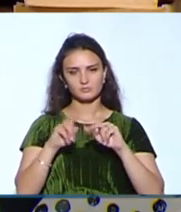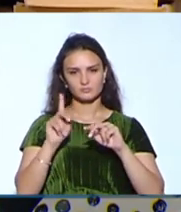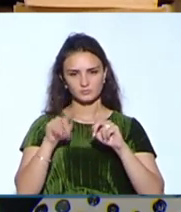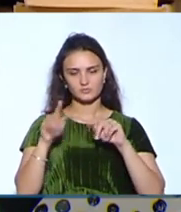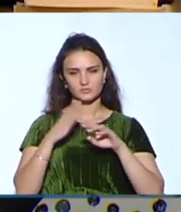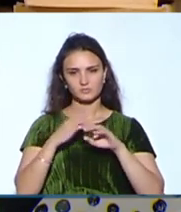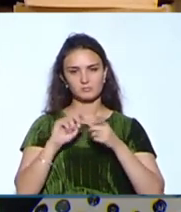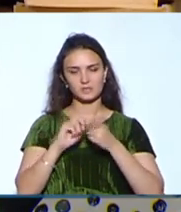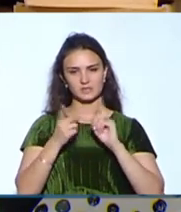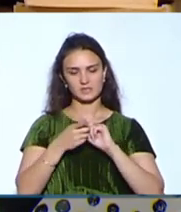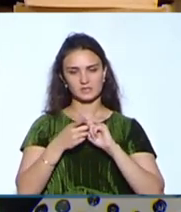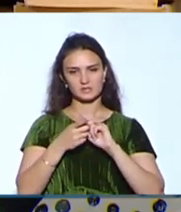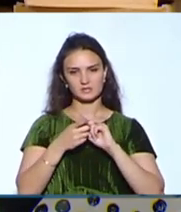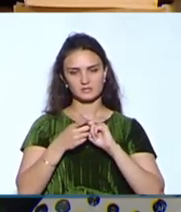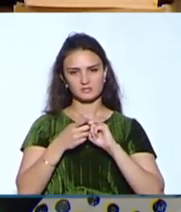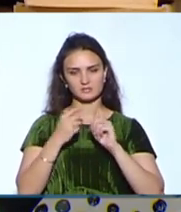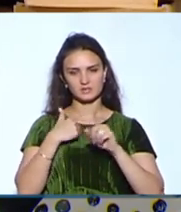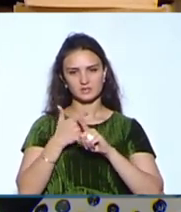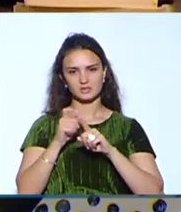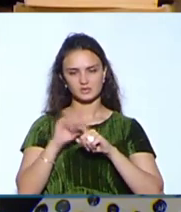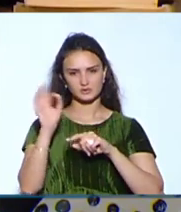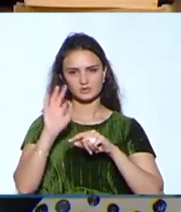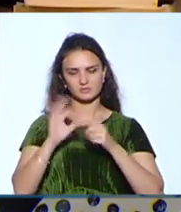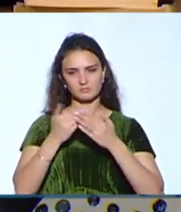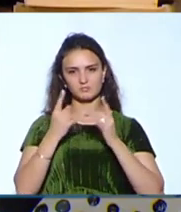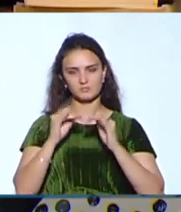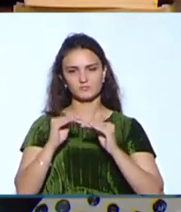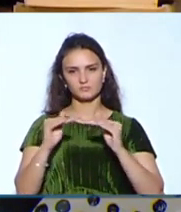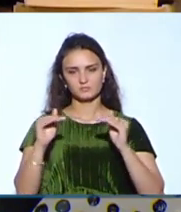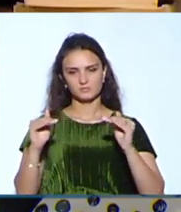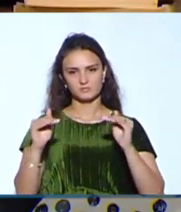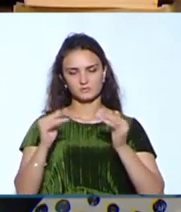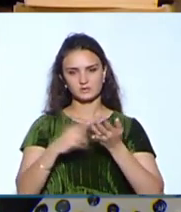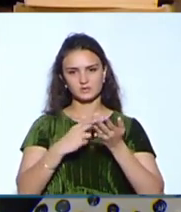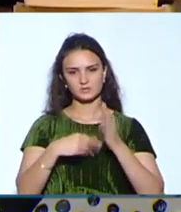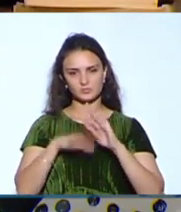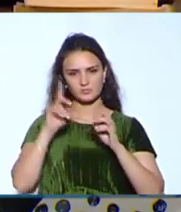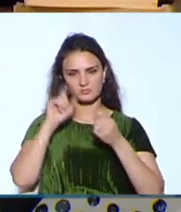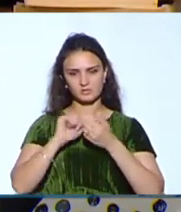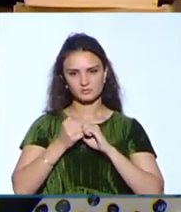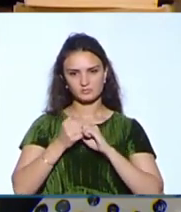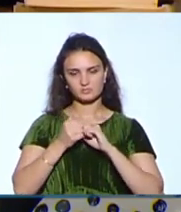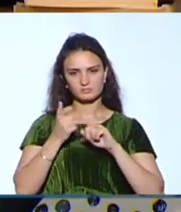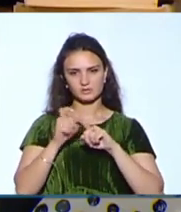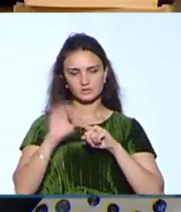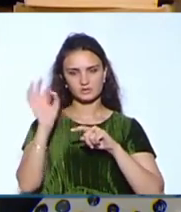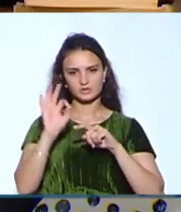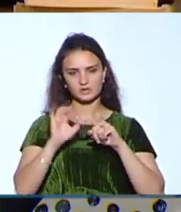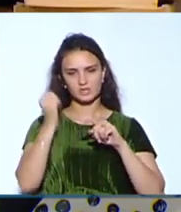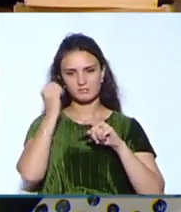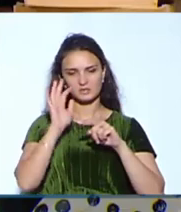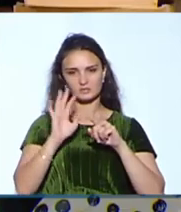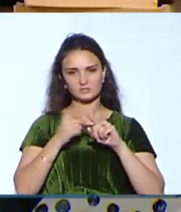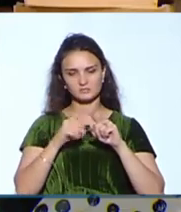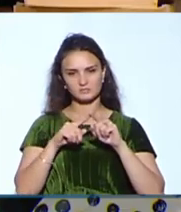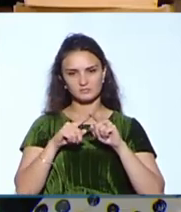ზოგს აქვს ანალიტიკური მეხსიერება, მე ძალიან ხშირად, განსაკუთრებით ბავშვობის წიგნები შეიძლება უკეთესად მახსოვდეს, ძალიან ხშირად აღარ მახსოვს,